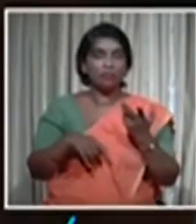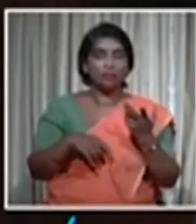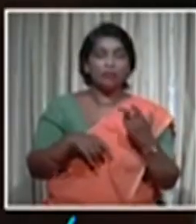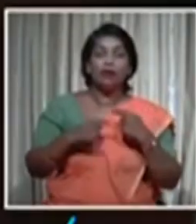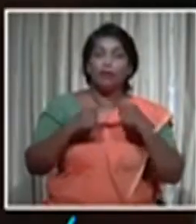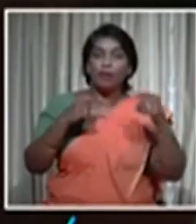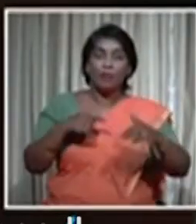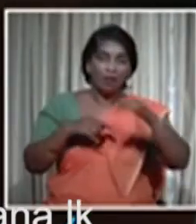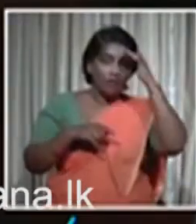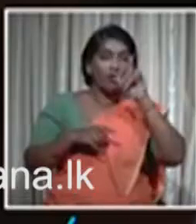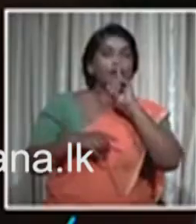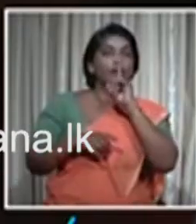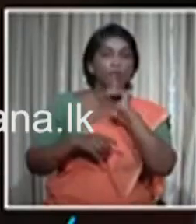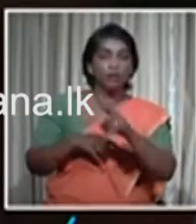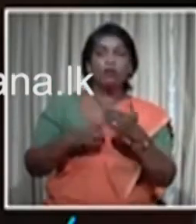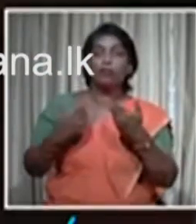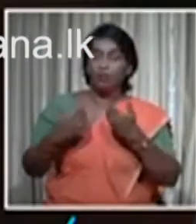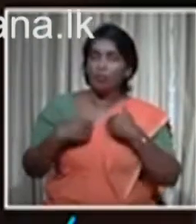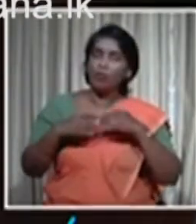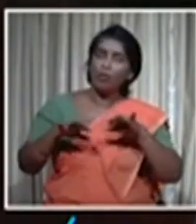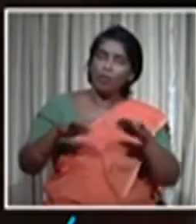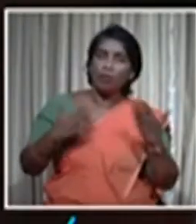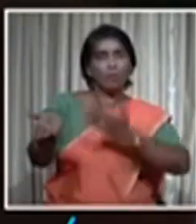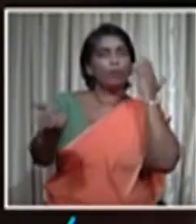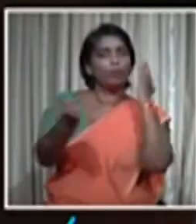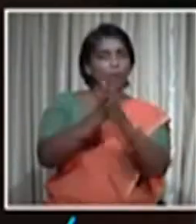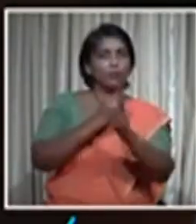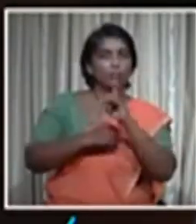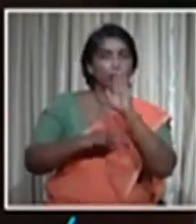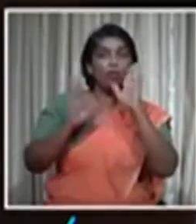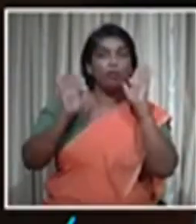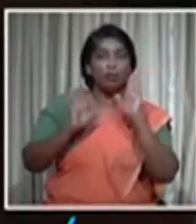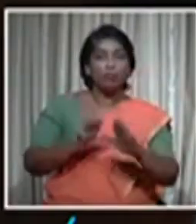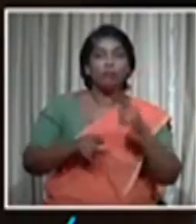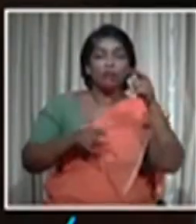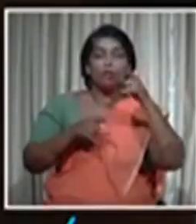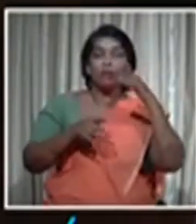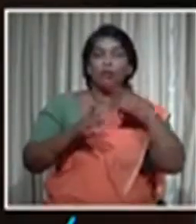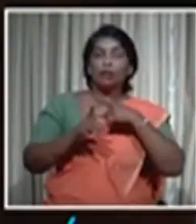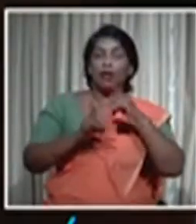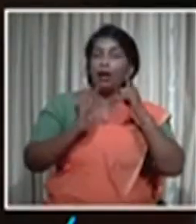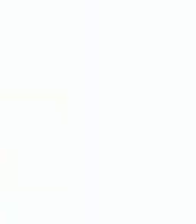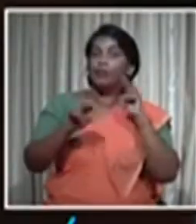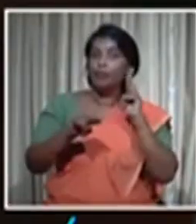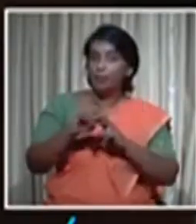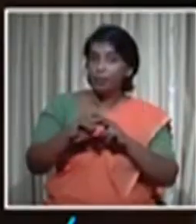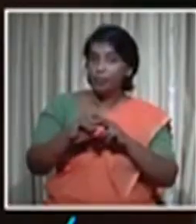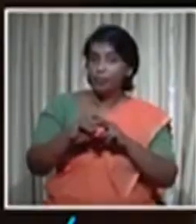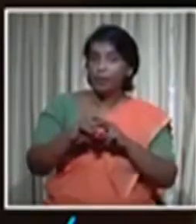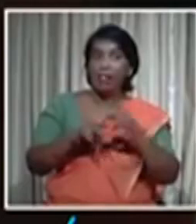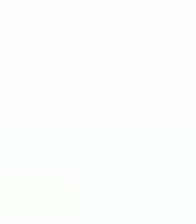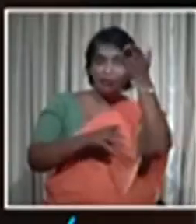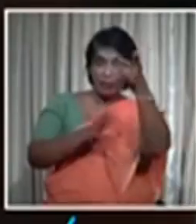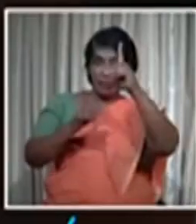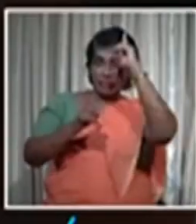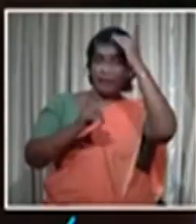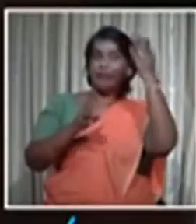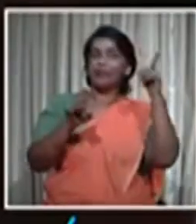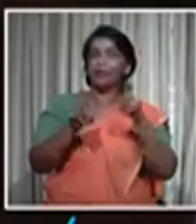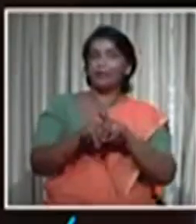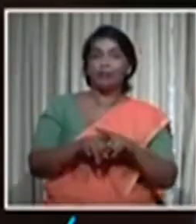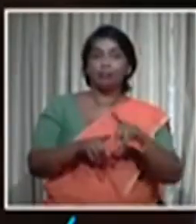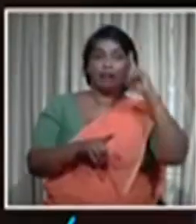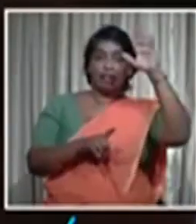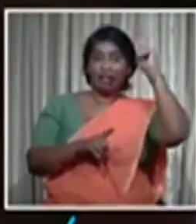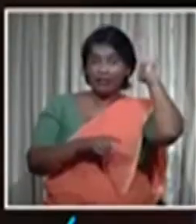විපක්ෂ නායකතුමා කිව්වා අපි ඕන එකට උදව් කරනවා කිය. නමුත් ඔහුන්ට වක්කත් IMF ඔයලගේ දෙවියන් ආන්සේ